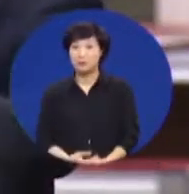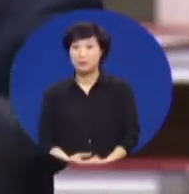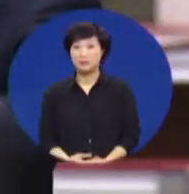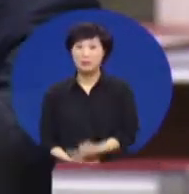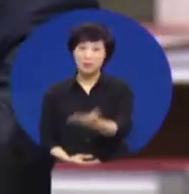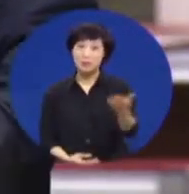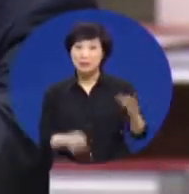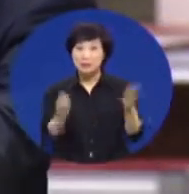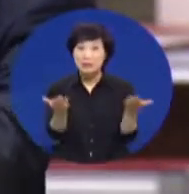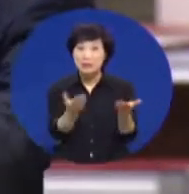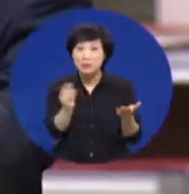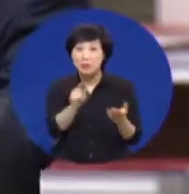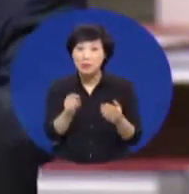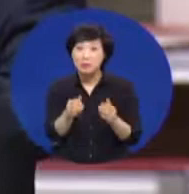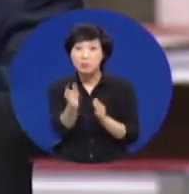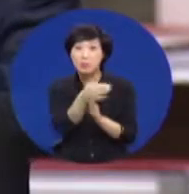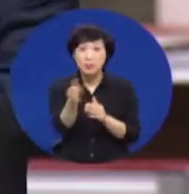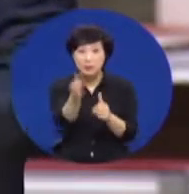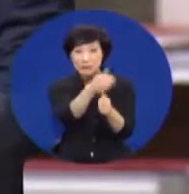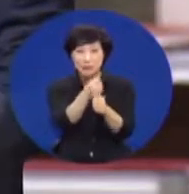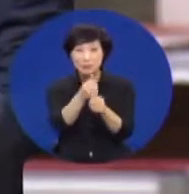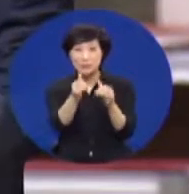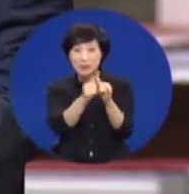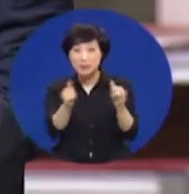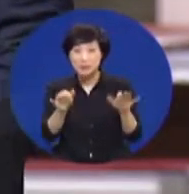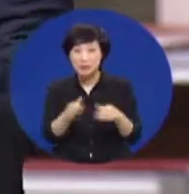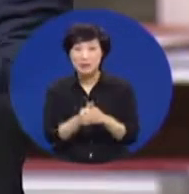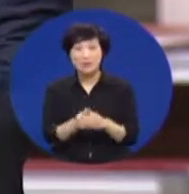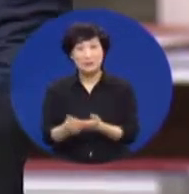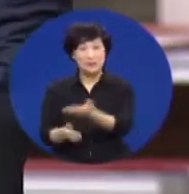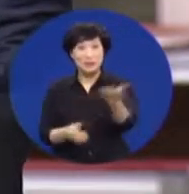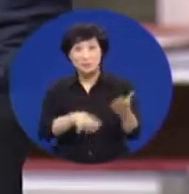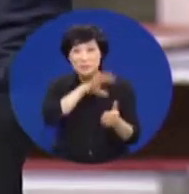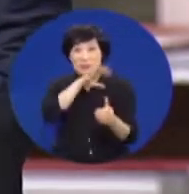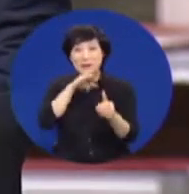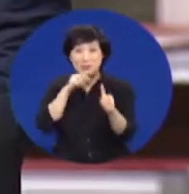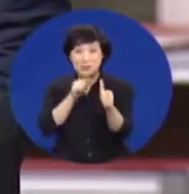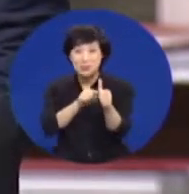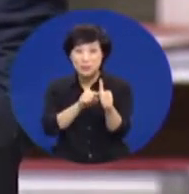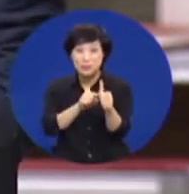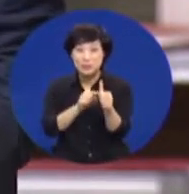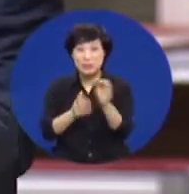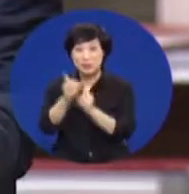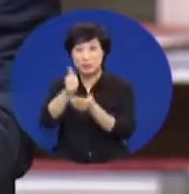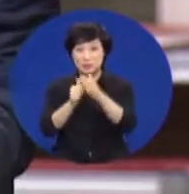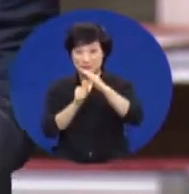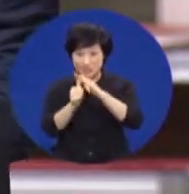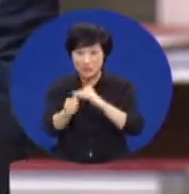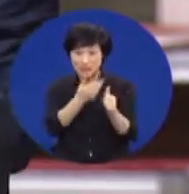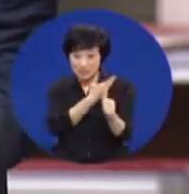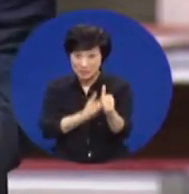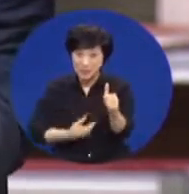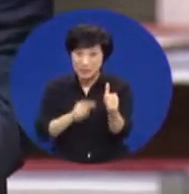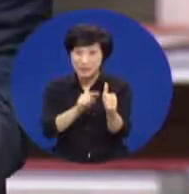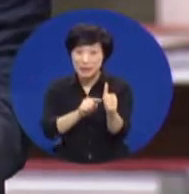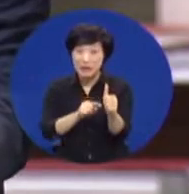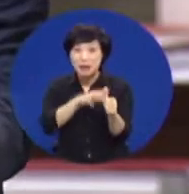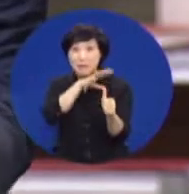고기 잡는 어부 베드로가 제자 중에 수제자니까